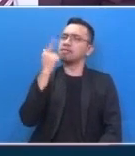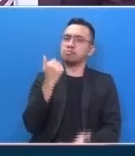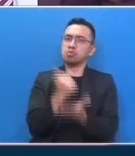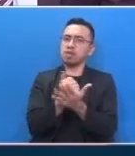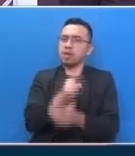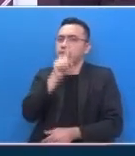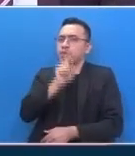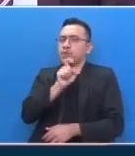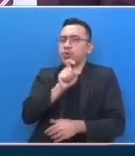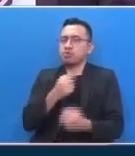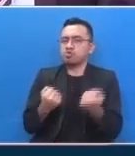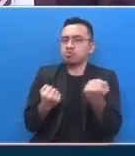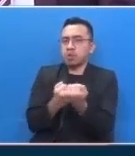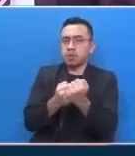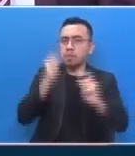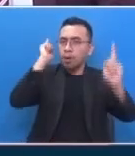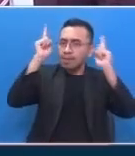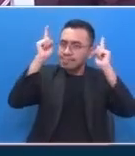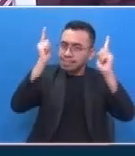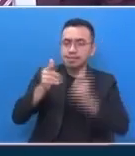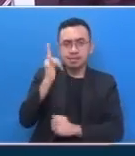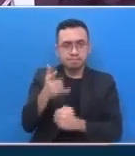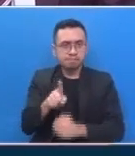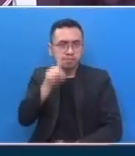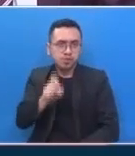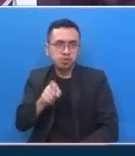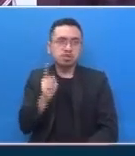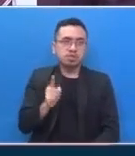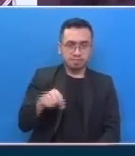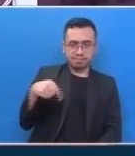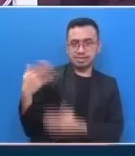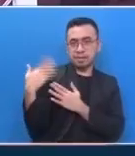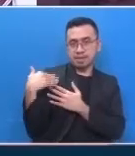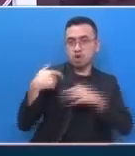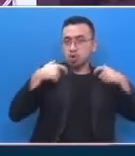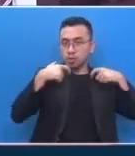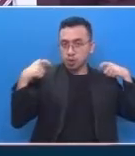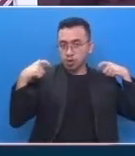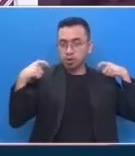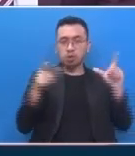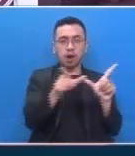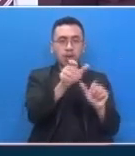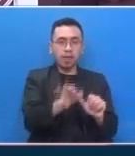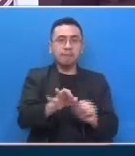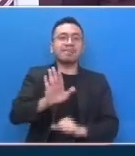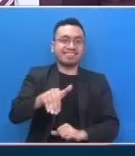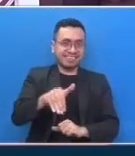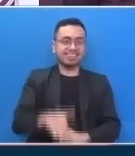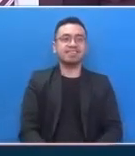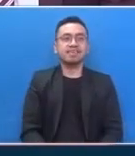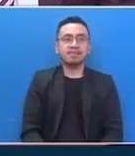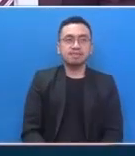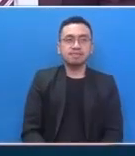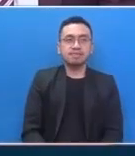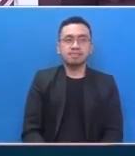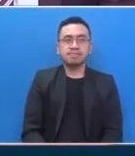karir politiknya dalam kerja politiknya karena masih gubernur dan walikota gitu atasan bawahan suka atau tidak image